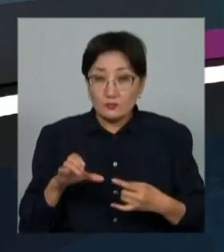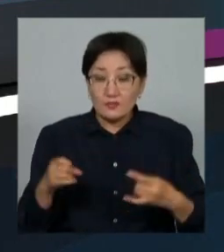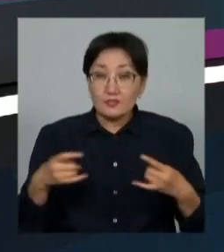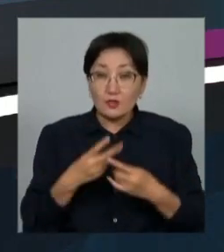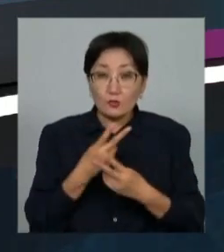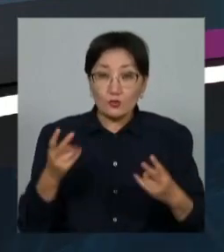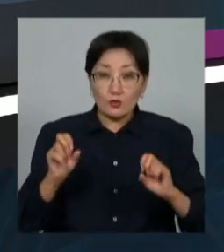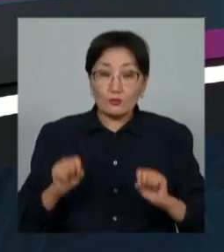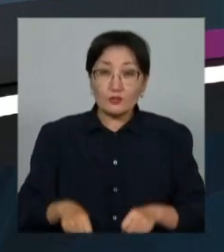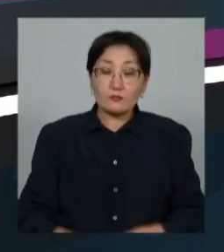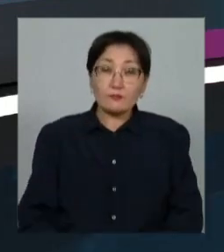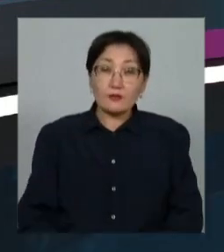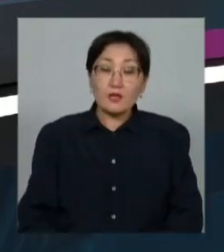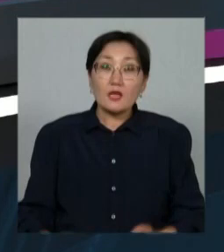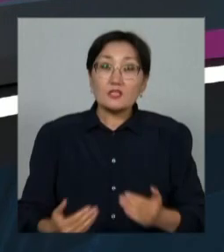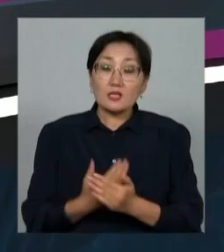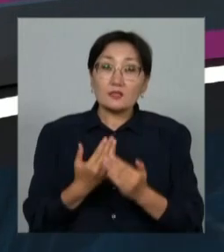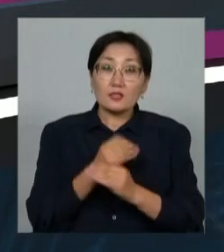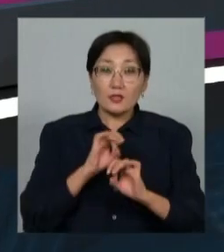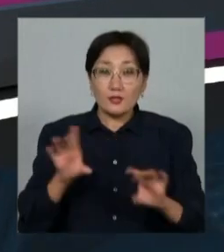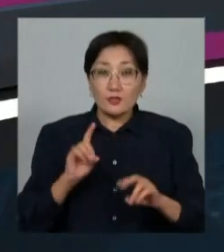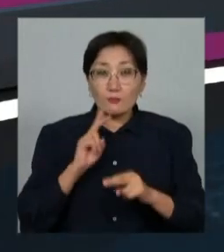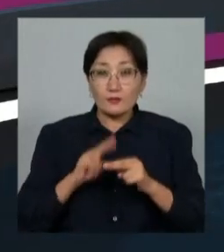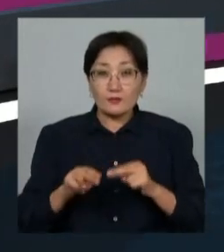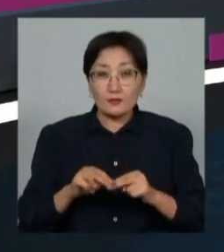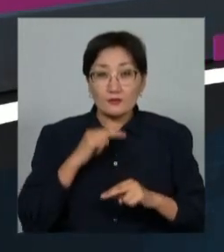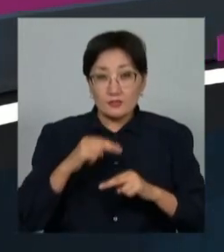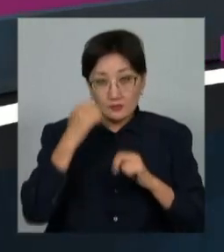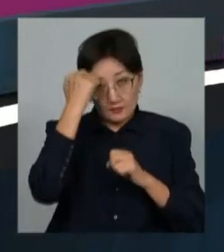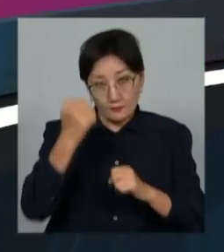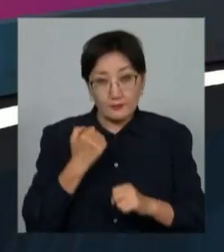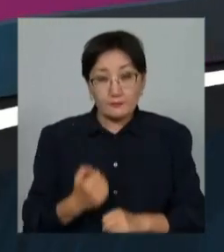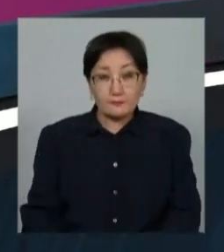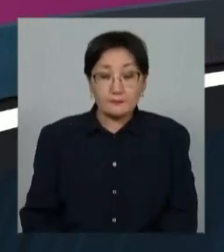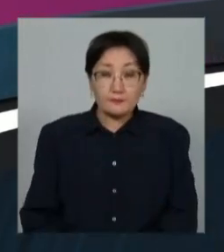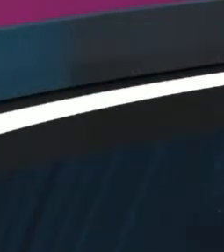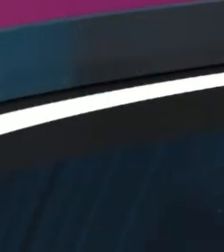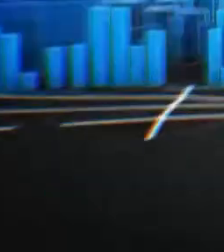TV News парақшасынан табаласыздар. Әзірге осы, қорытынды жаңалықтарда жолыққанша.